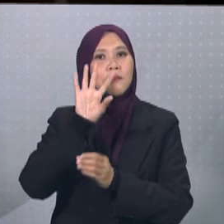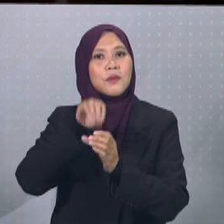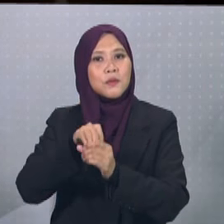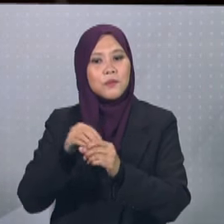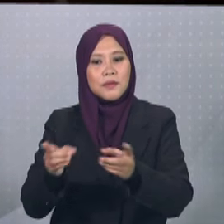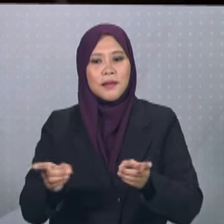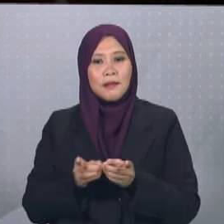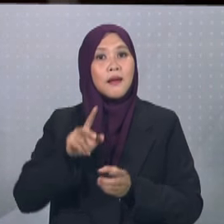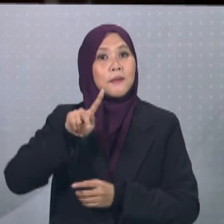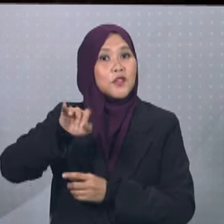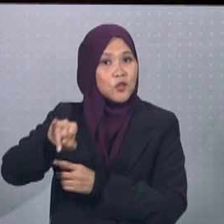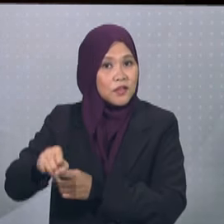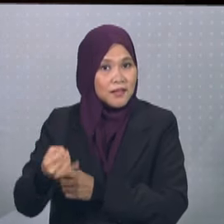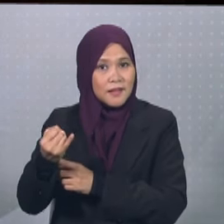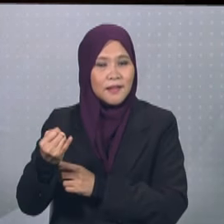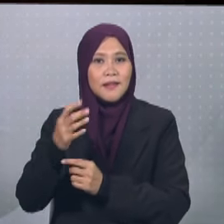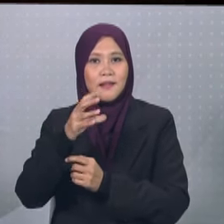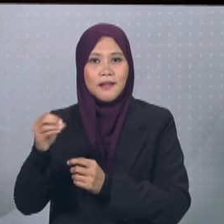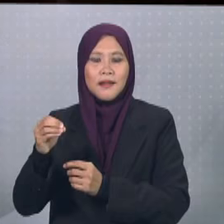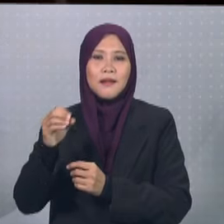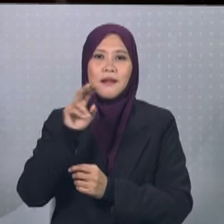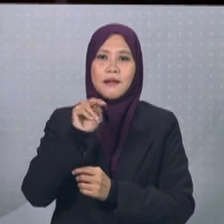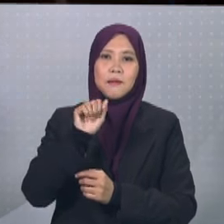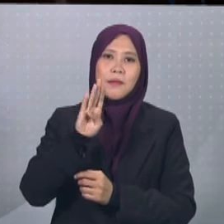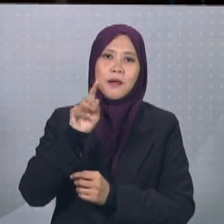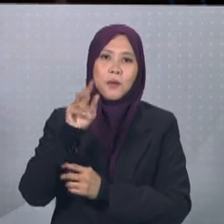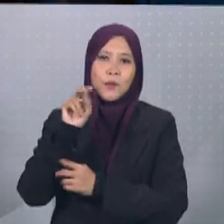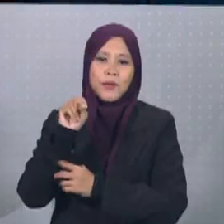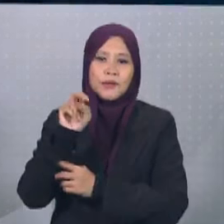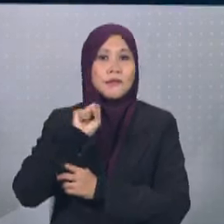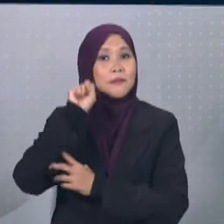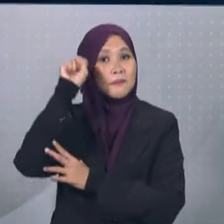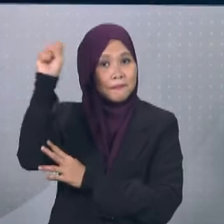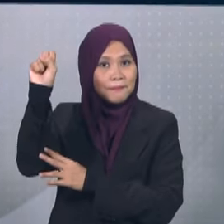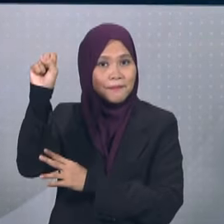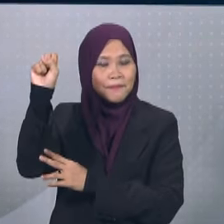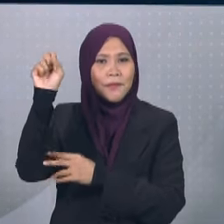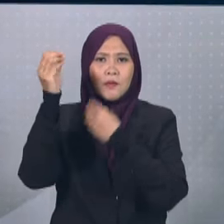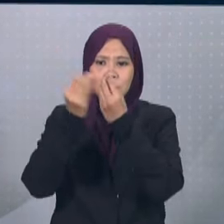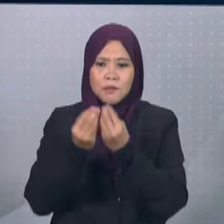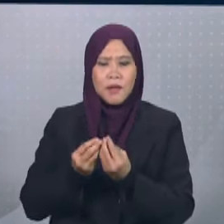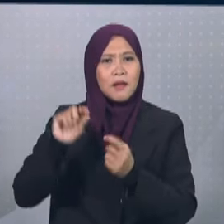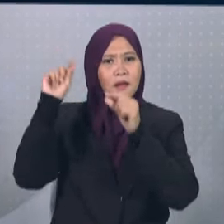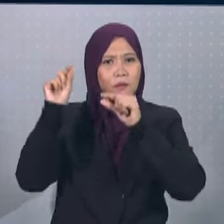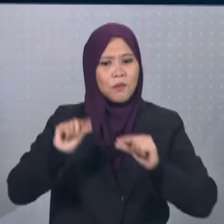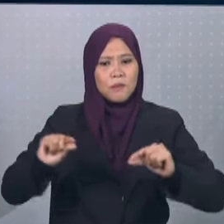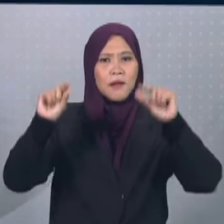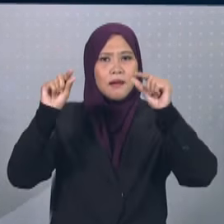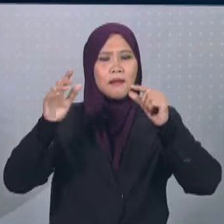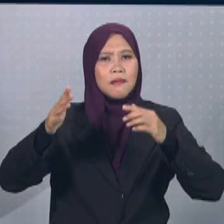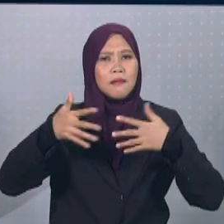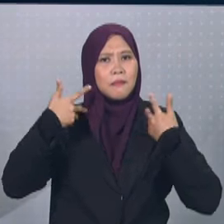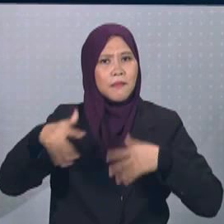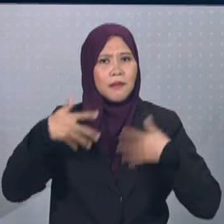kawasan daerah Petaling Jaya dan juga Nabawan Negeri Sabah. Dengan status gelombang habur buat masa ini masih lagi